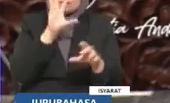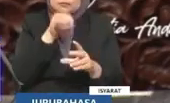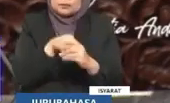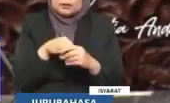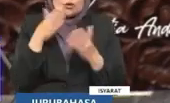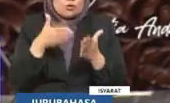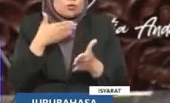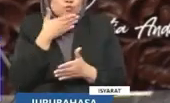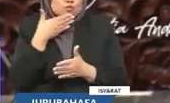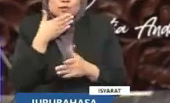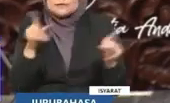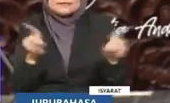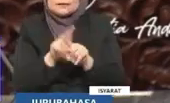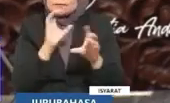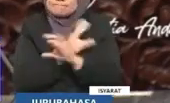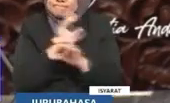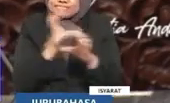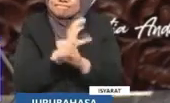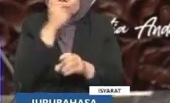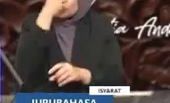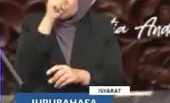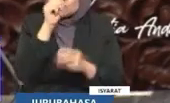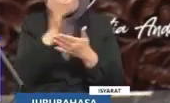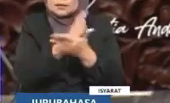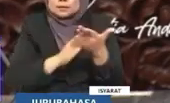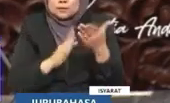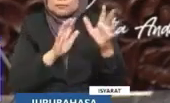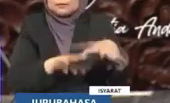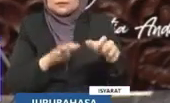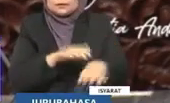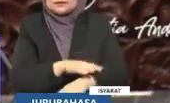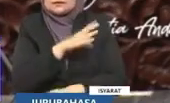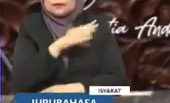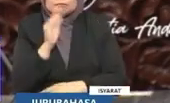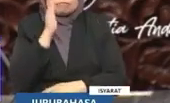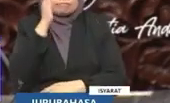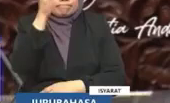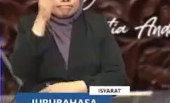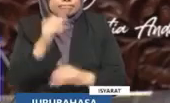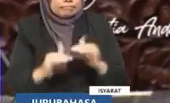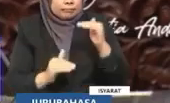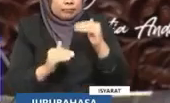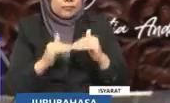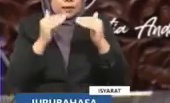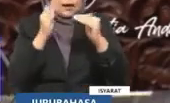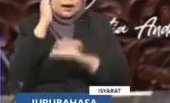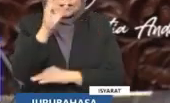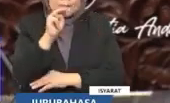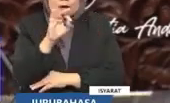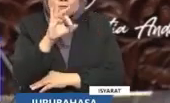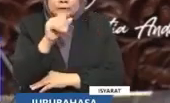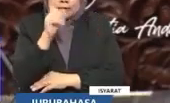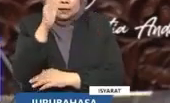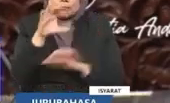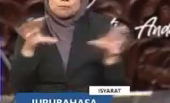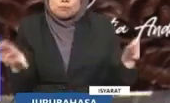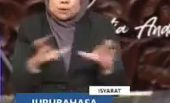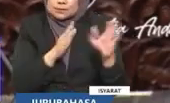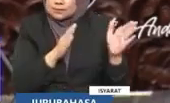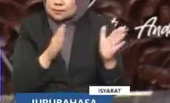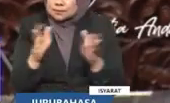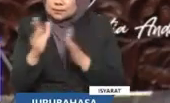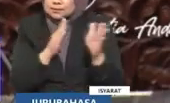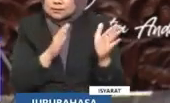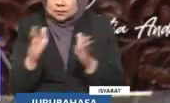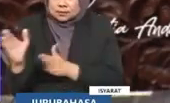pelibatan Golongan muda turut menjadi cabaran dalam sektor ini melangkah ke hadapan masih akan terus melaksanakan